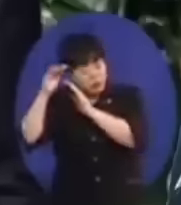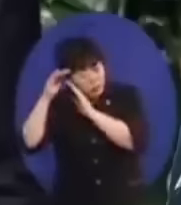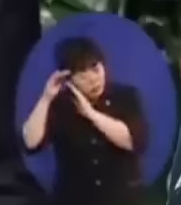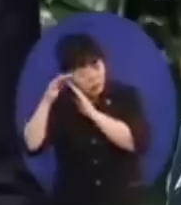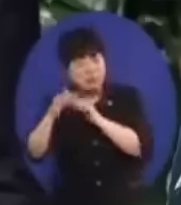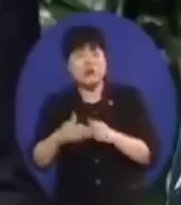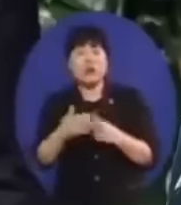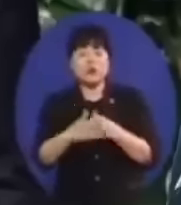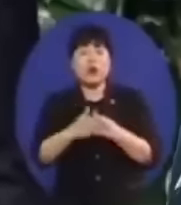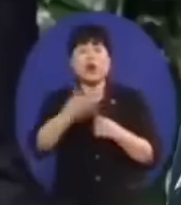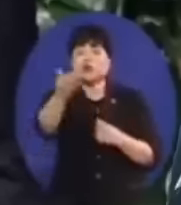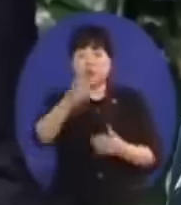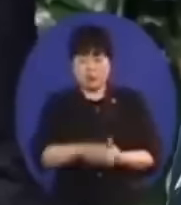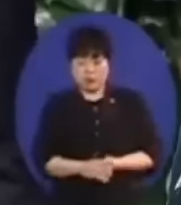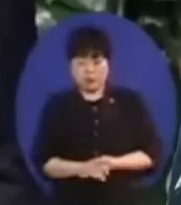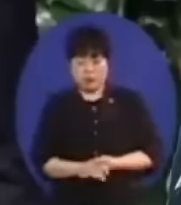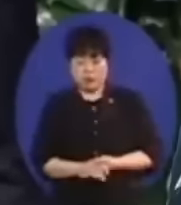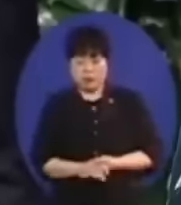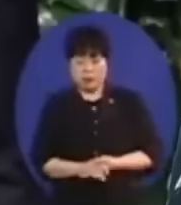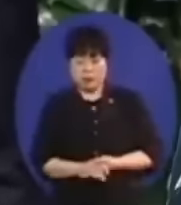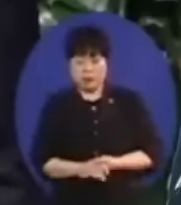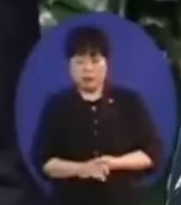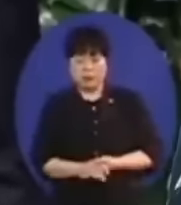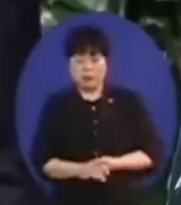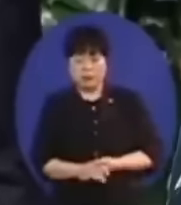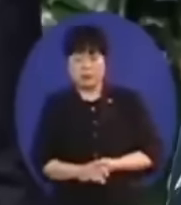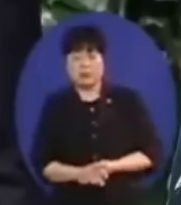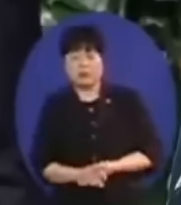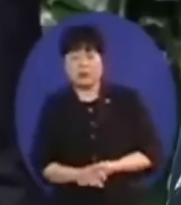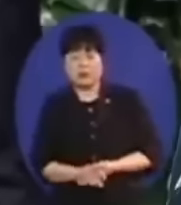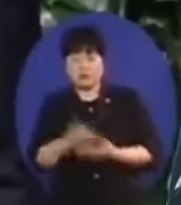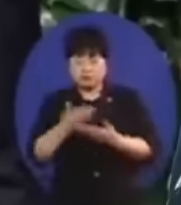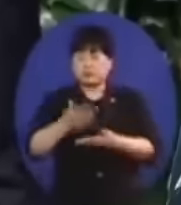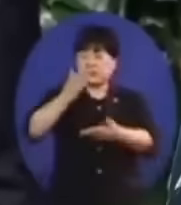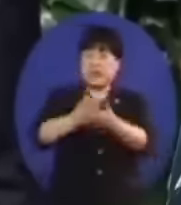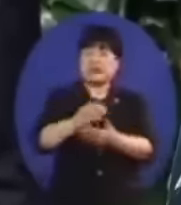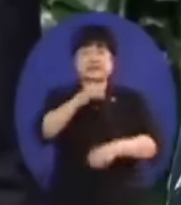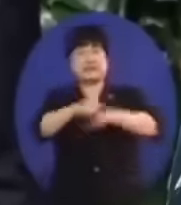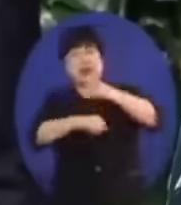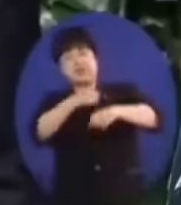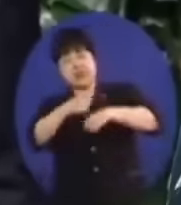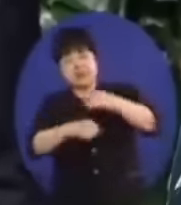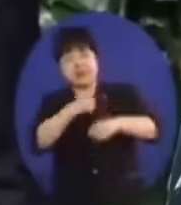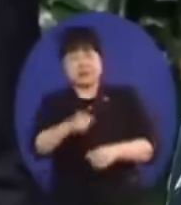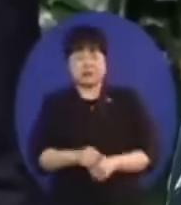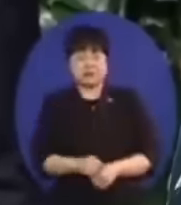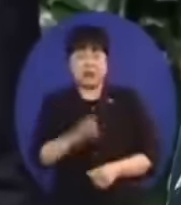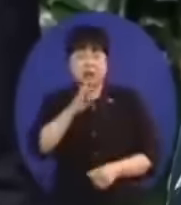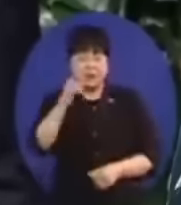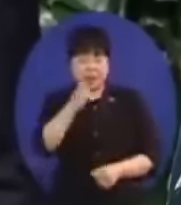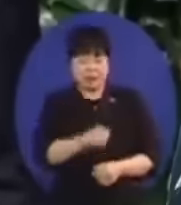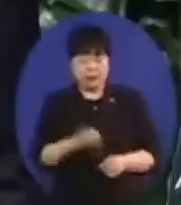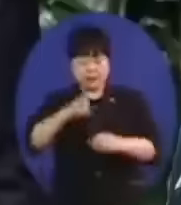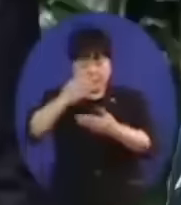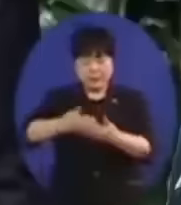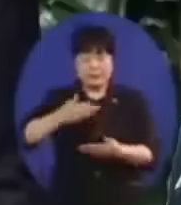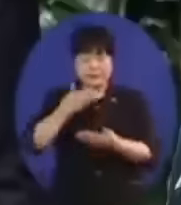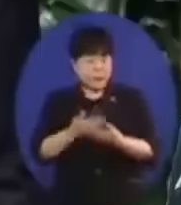것입니다. 돼도 좋고 안 돼도 좋고 믿자야 본전으로 해보자. 그건 하나님이